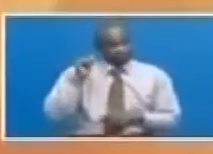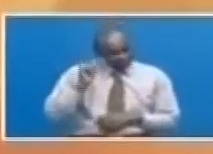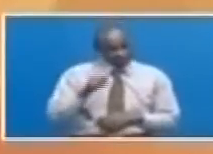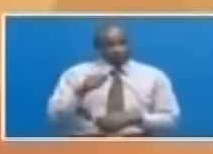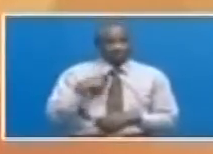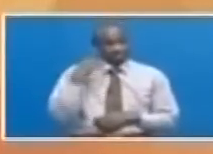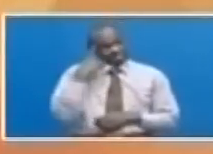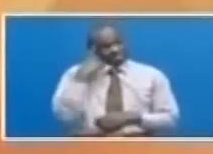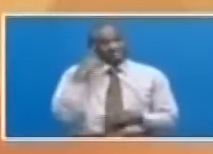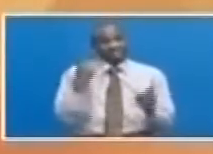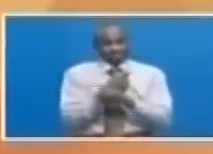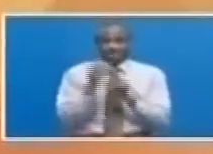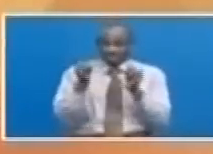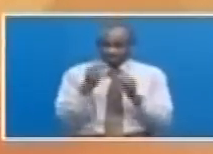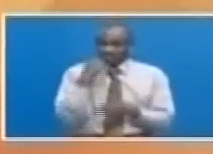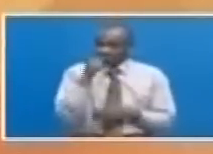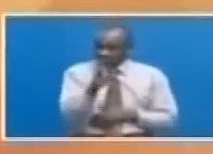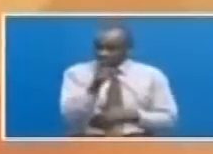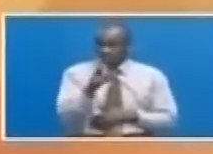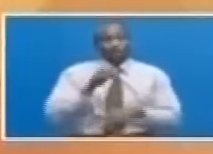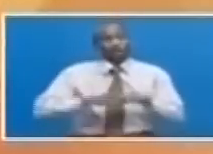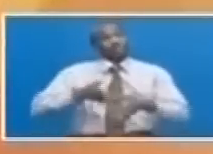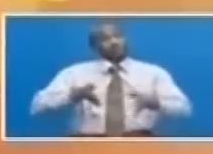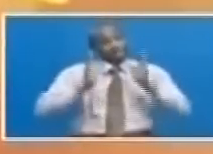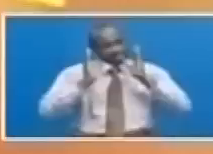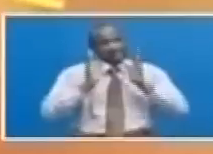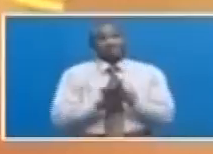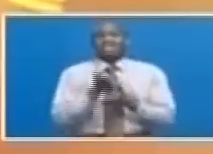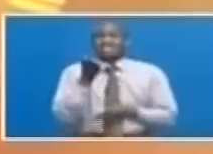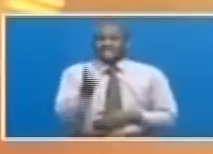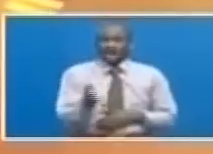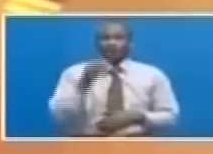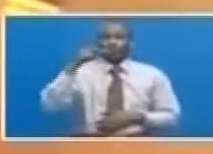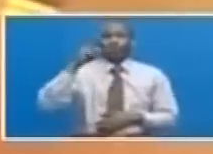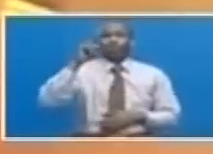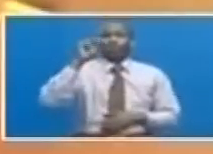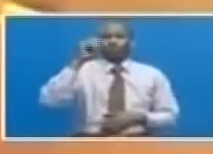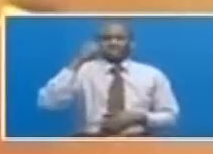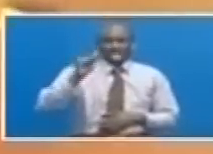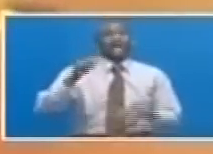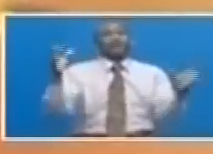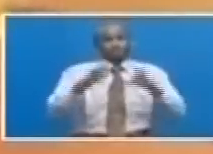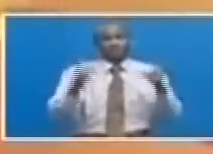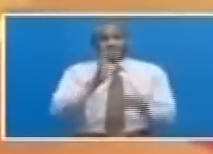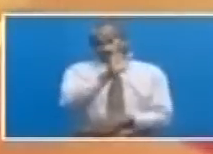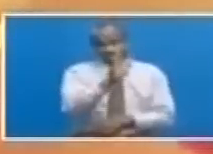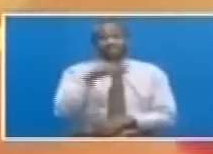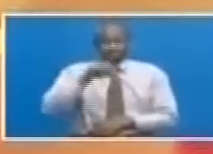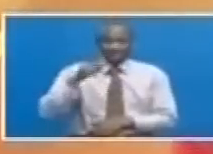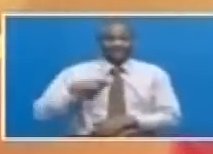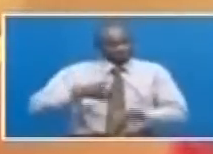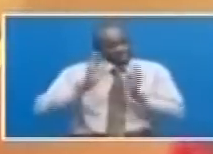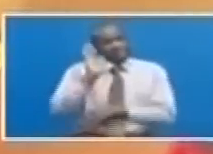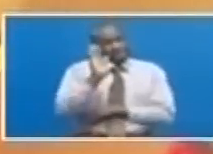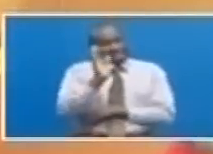kwenye taarifa nyingineyo. Nikiarifu kwamba taarifa hiyo iko njiani ni kwamba jamii ya Bakuria sasa imepata mbinu mpya ya kuweza